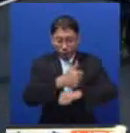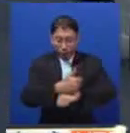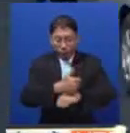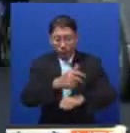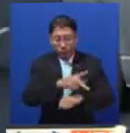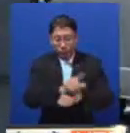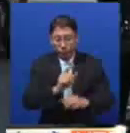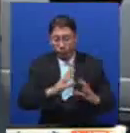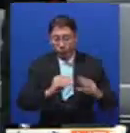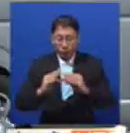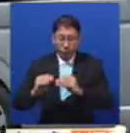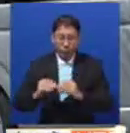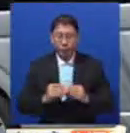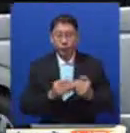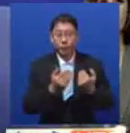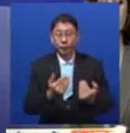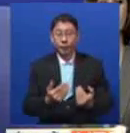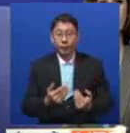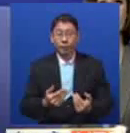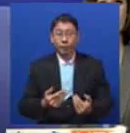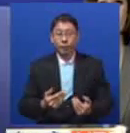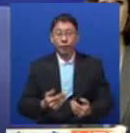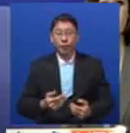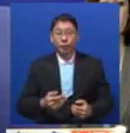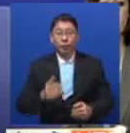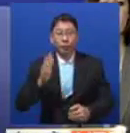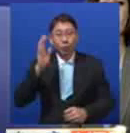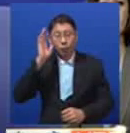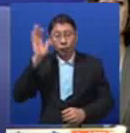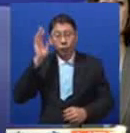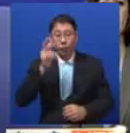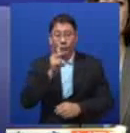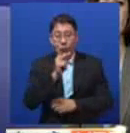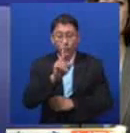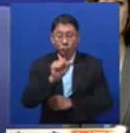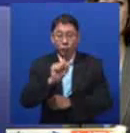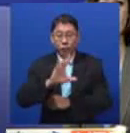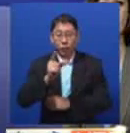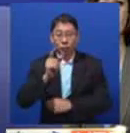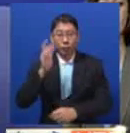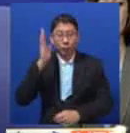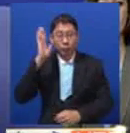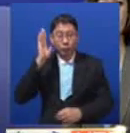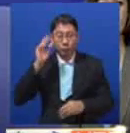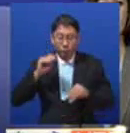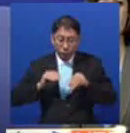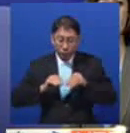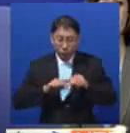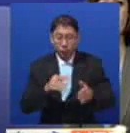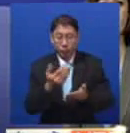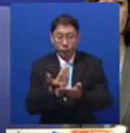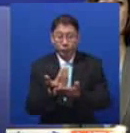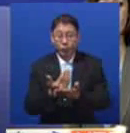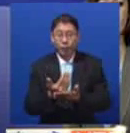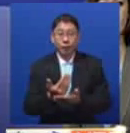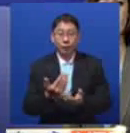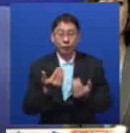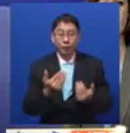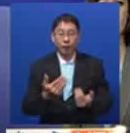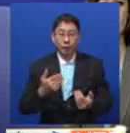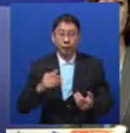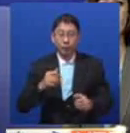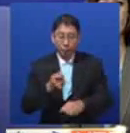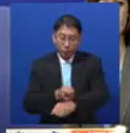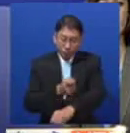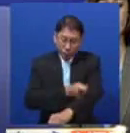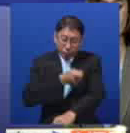กิดขึ้นพันเอกวินไทยสุวารีโฆษกคสช.แถลงผ่านโทรทัศน์รวมการเฉพาะกิจแห่งประเทศไทยถึงการเยียวย